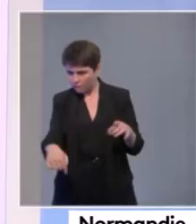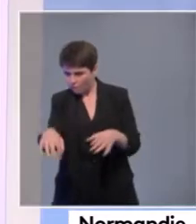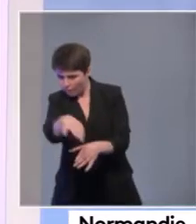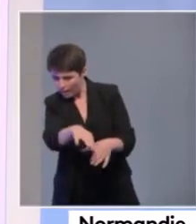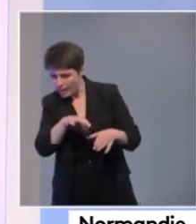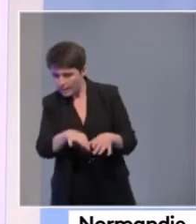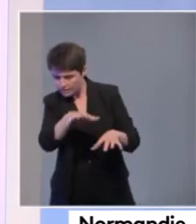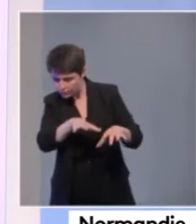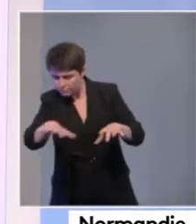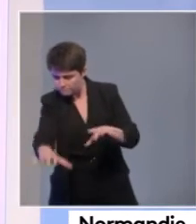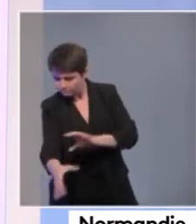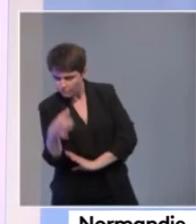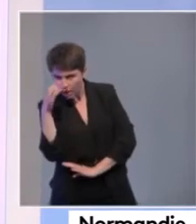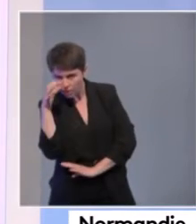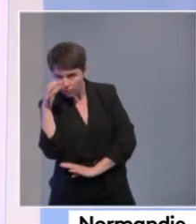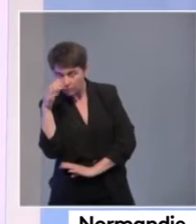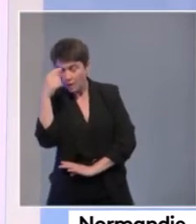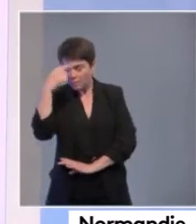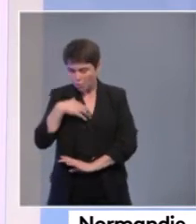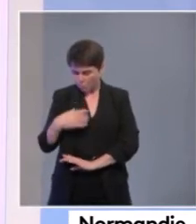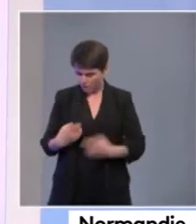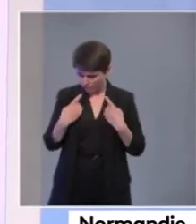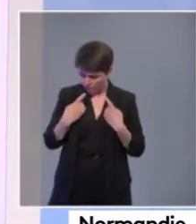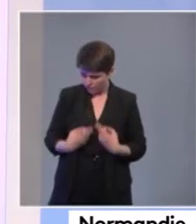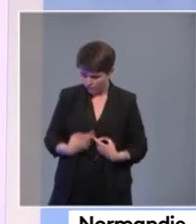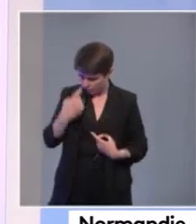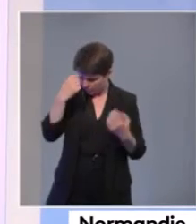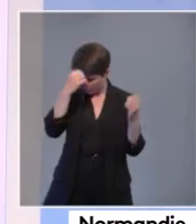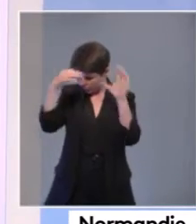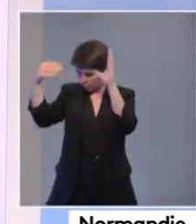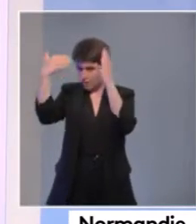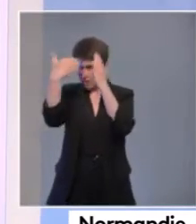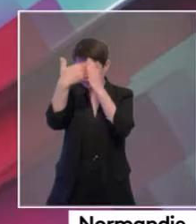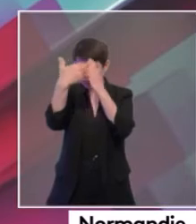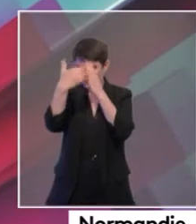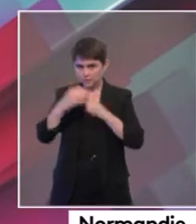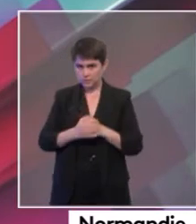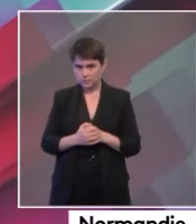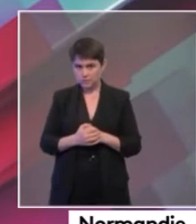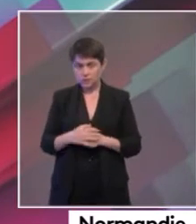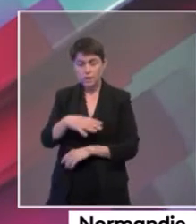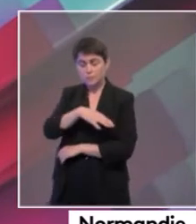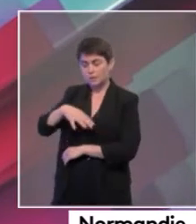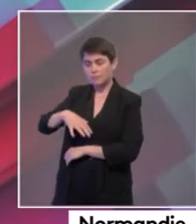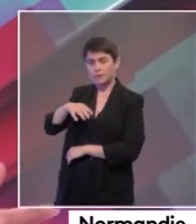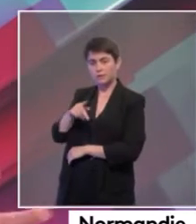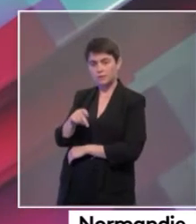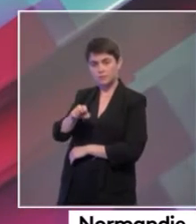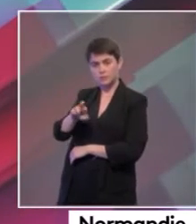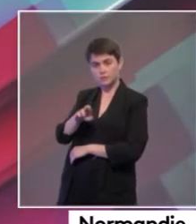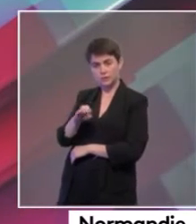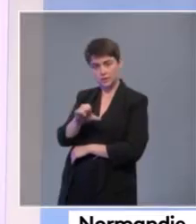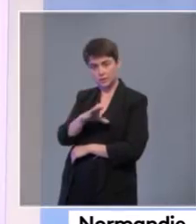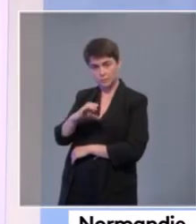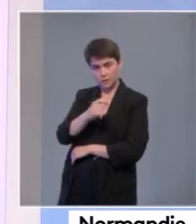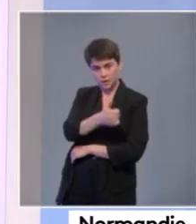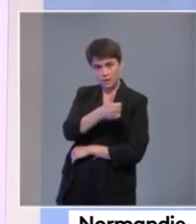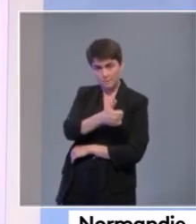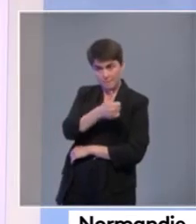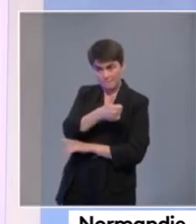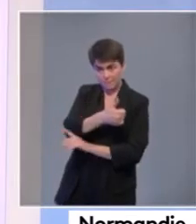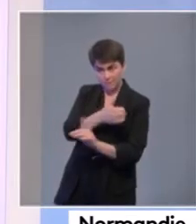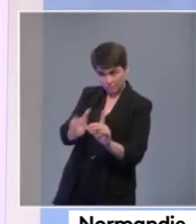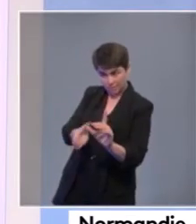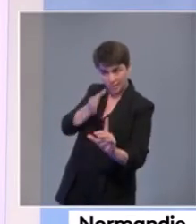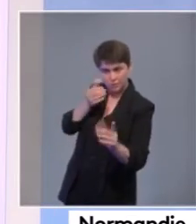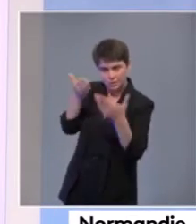tous les cas, moi, c'est la conception que j'ai du député et du reste, votre prédécesseur... Et Stéphanie Kerbar l'a été, prédécesseur, vous êtes maire de Fécamp, écoutez, elle a été...